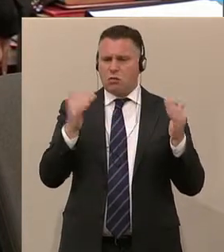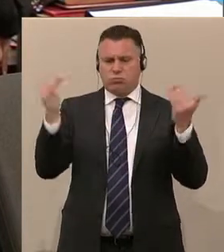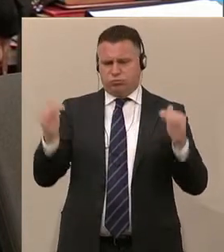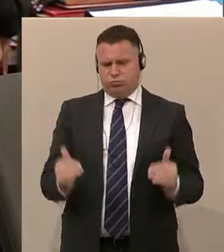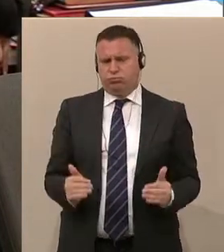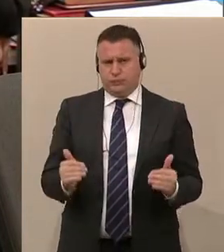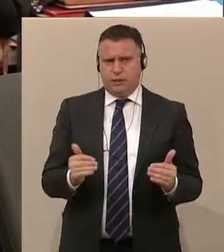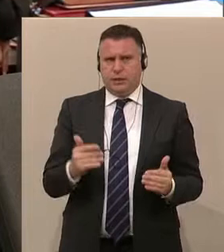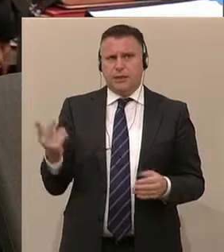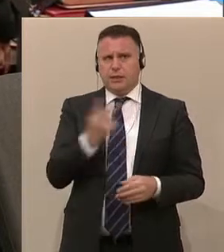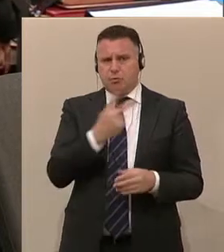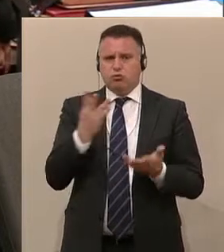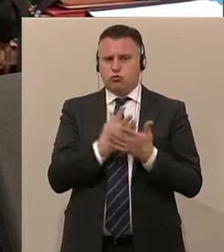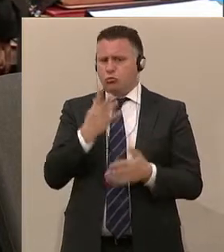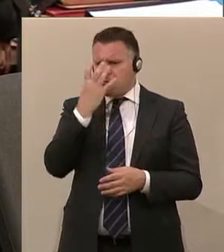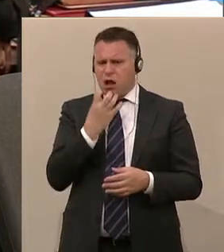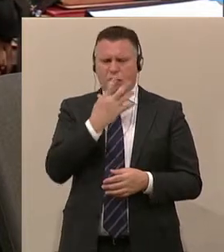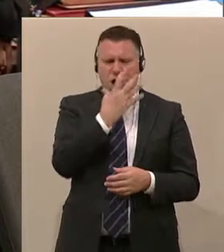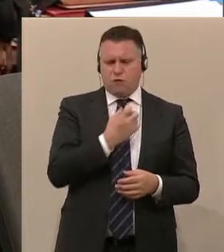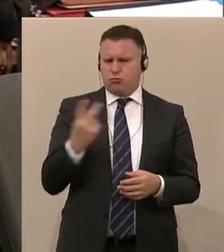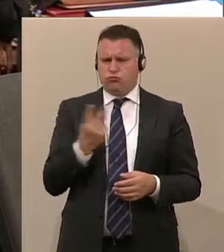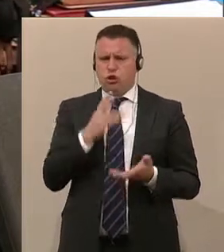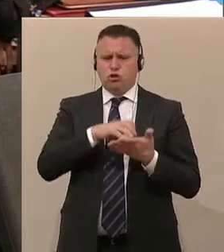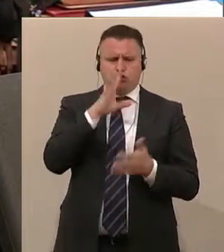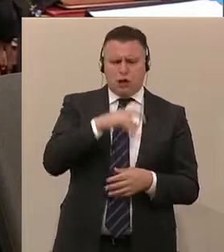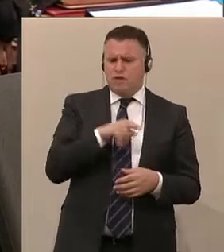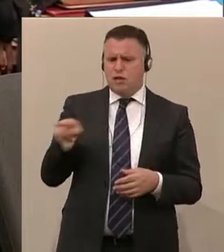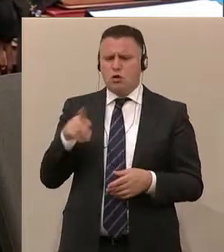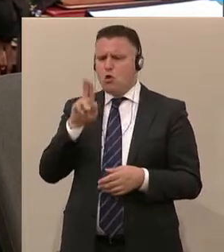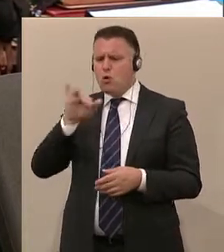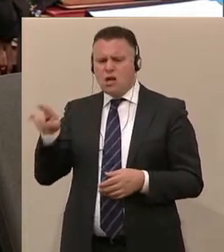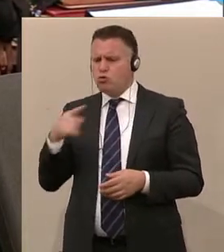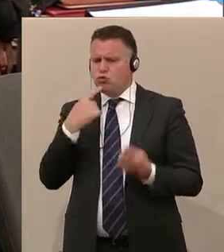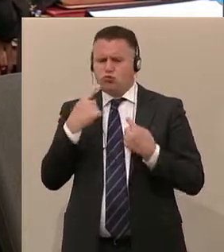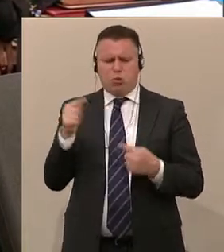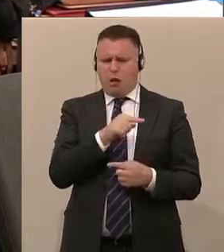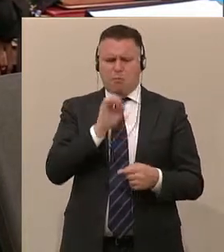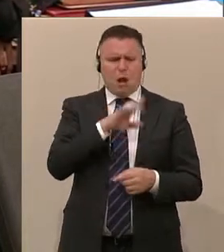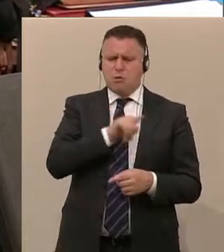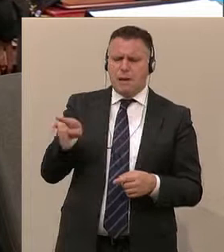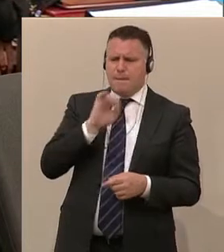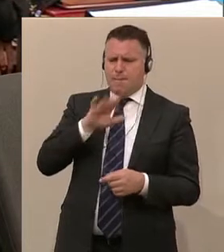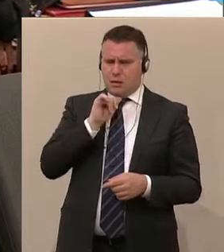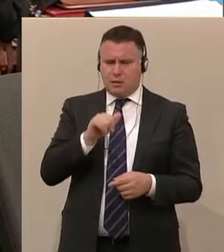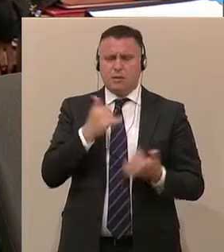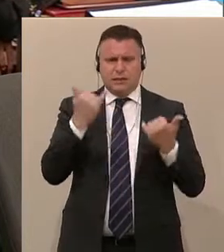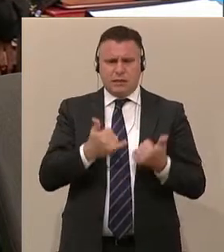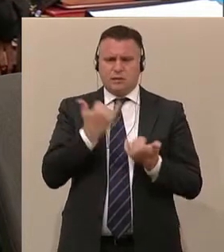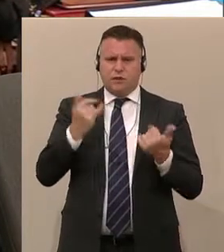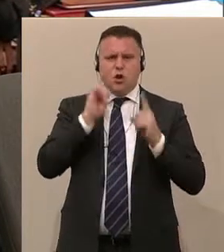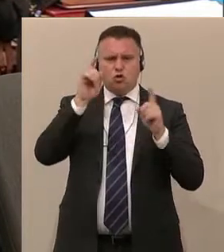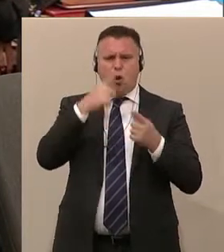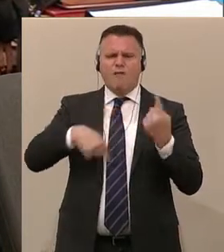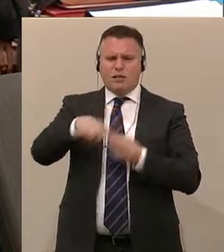salopp formuliert, die waren gegenseitig angefressen aufeinander, die UNESCO und die Stadt Wien, und keiner hat mehr geredet miteinander. So. Und diesen Teufelskreis müssen